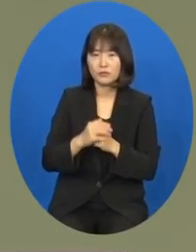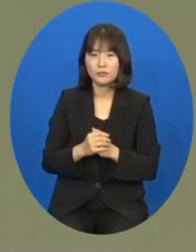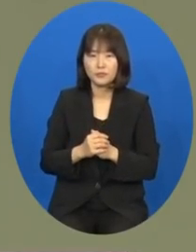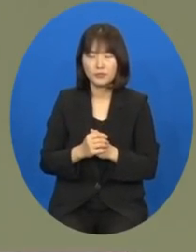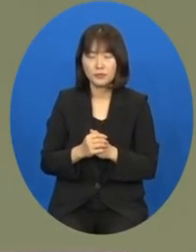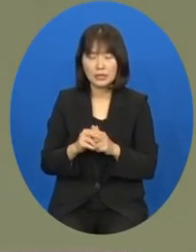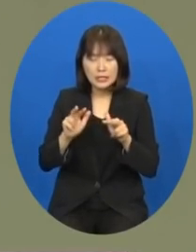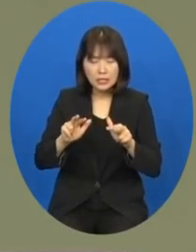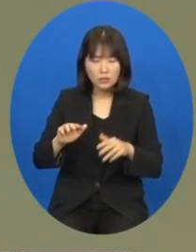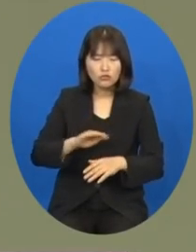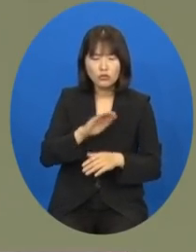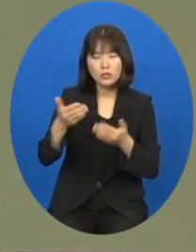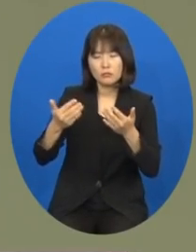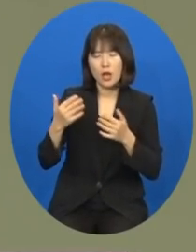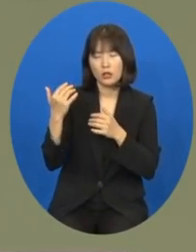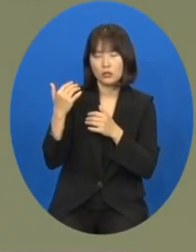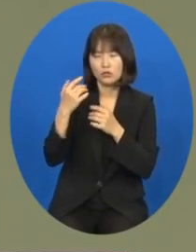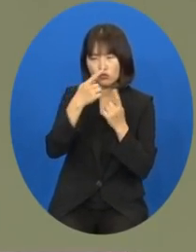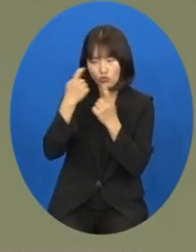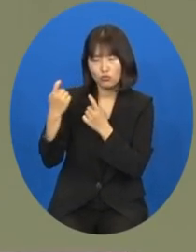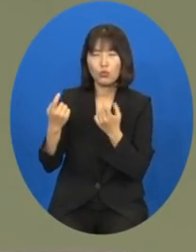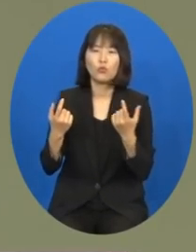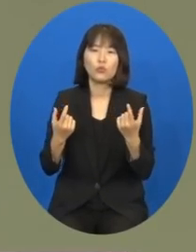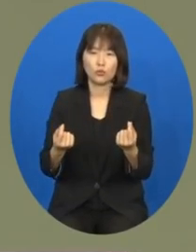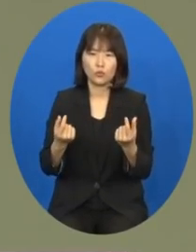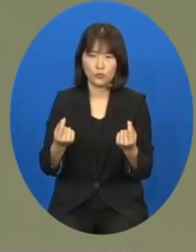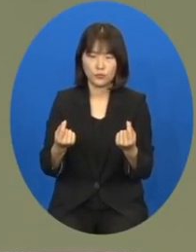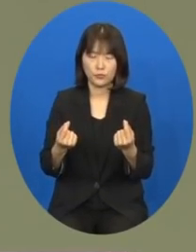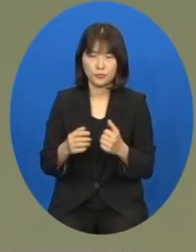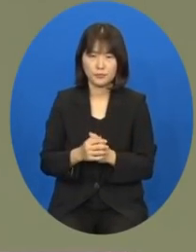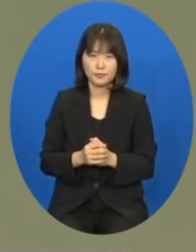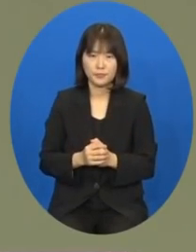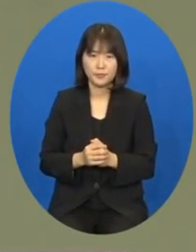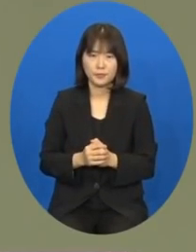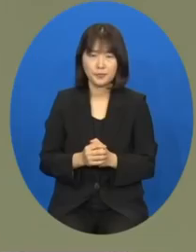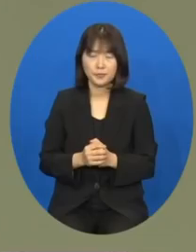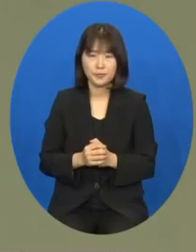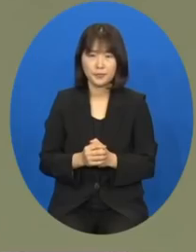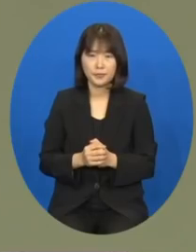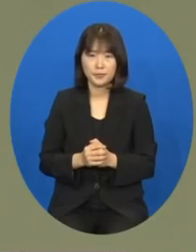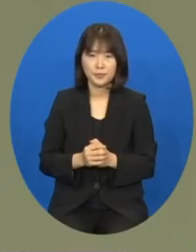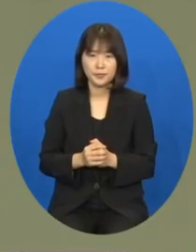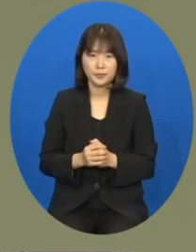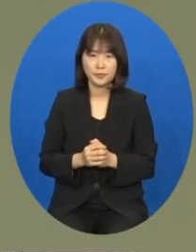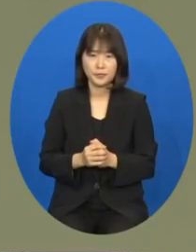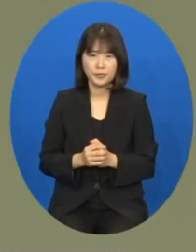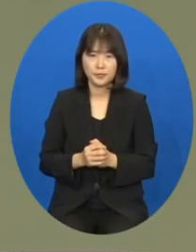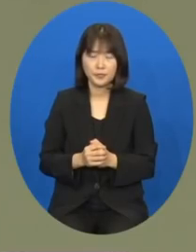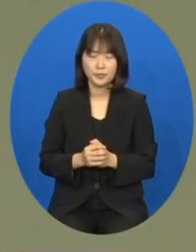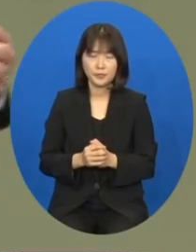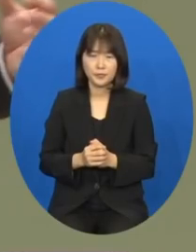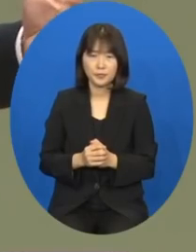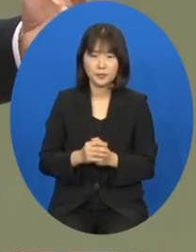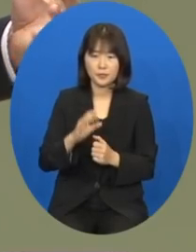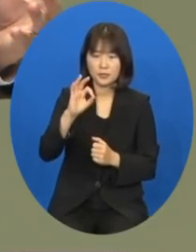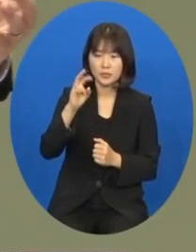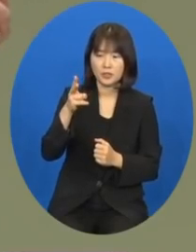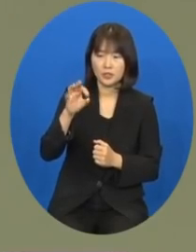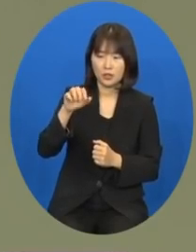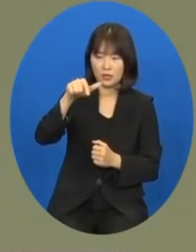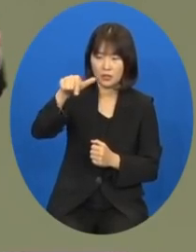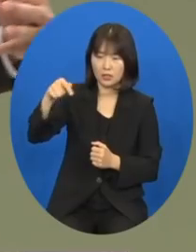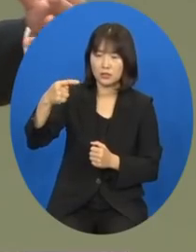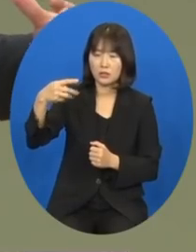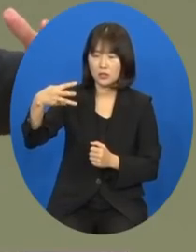우리가 받는 유아가 아닙니까 빵이 전부 라고 하는 0 그쪽이 왜 나왔습니까 영혼을 끌어